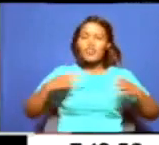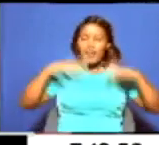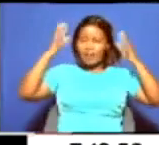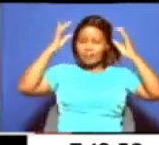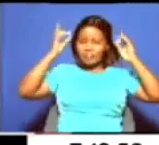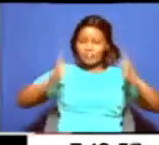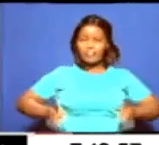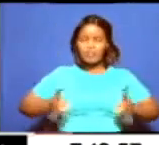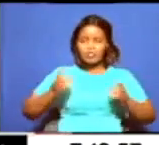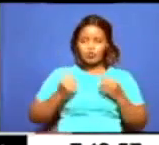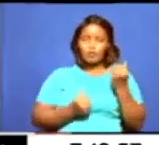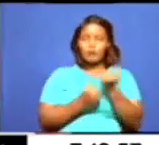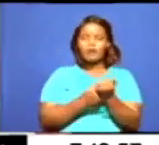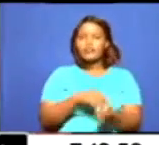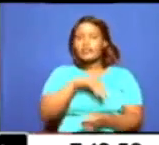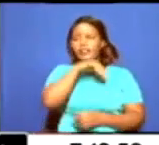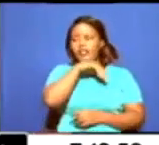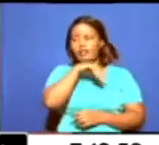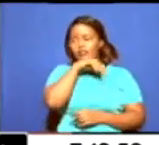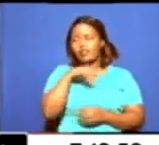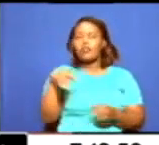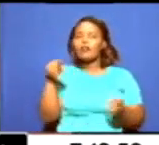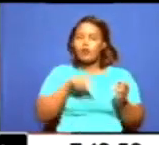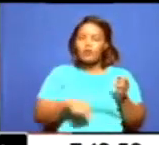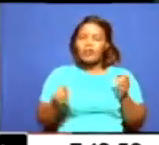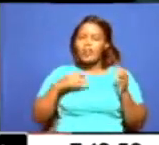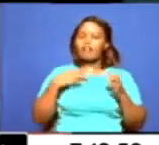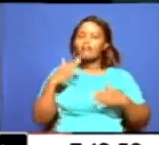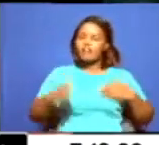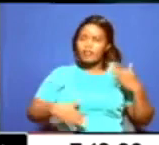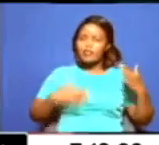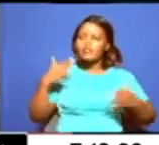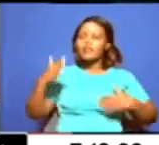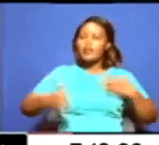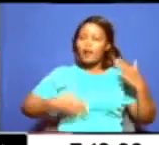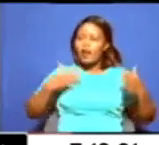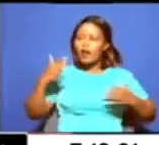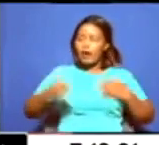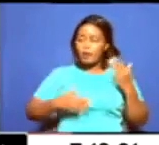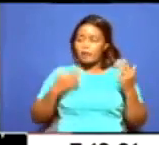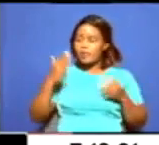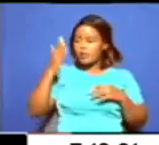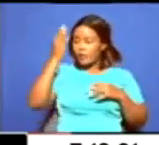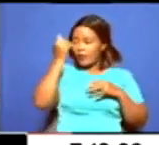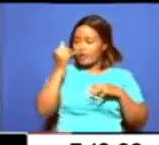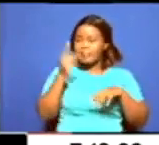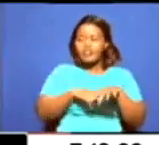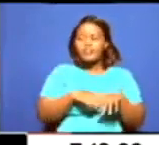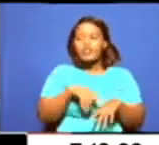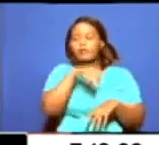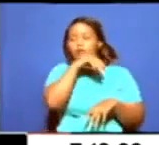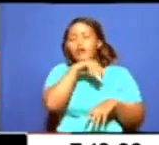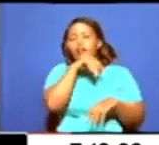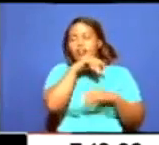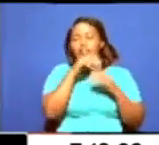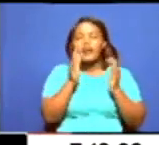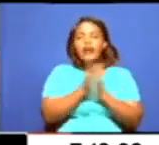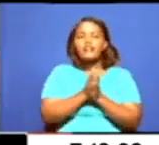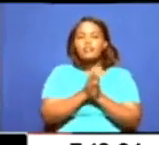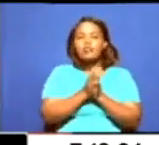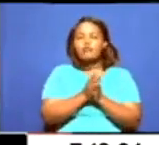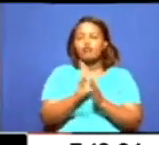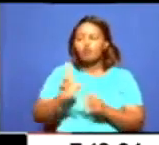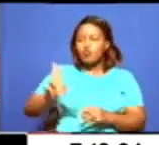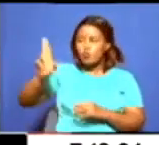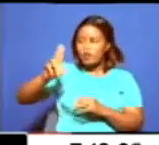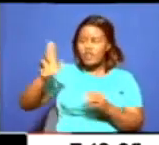Umoja. Na niseme tulifurahi sana ile wakati rais wetu na mheshimiwa Raila Odinga waliposalimiana, maana sisi kama